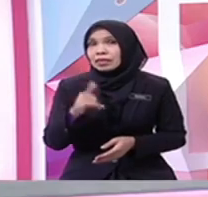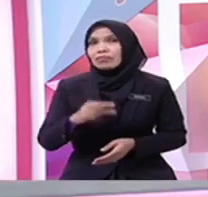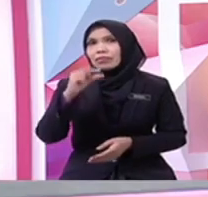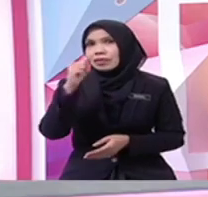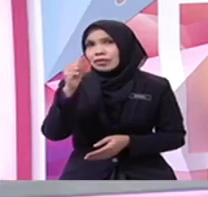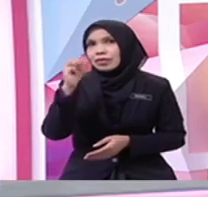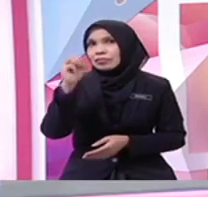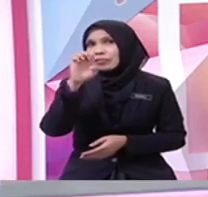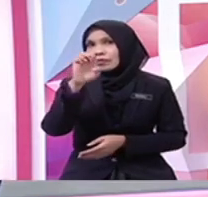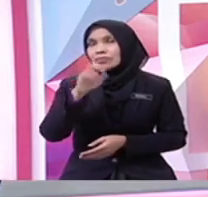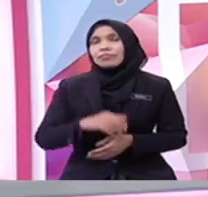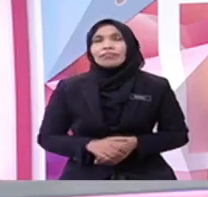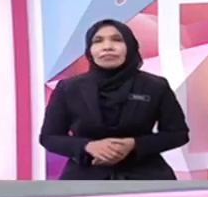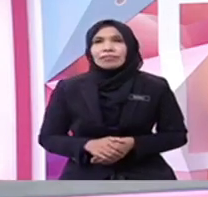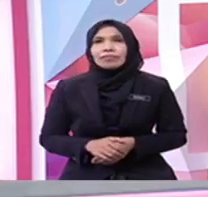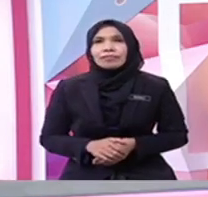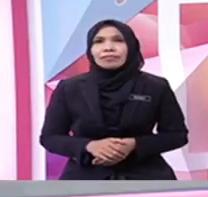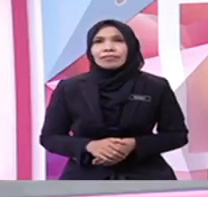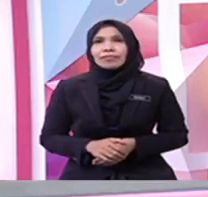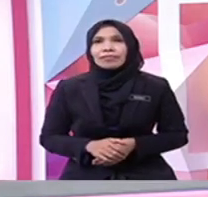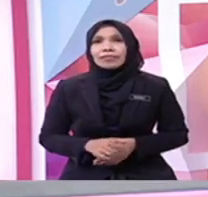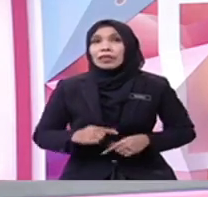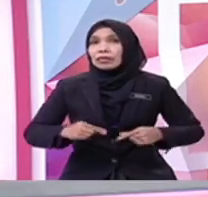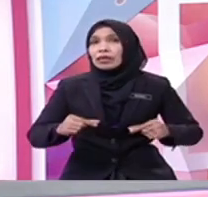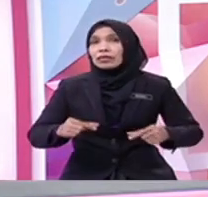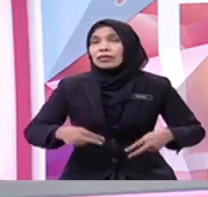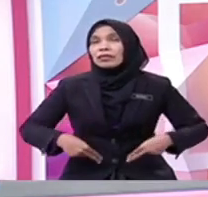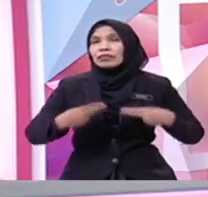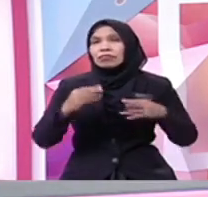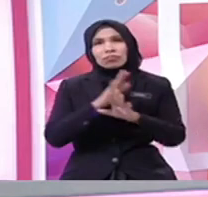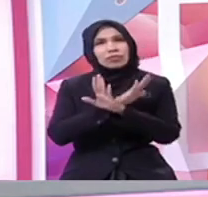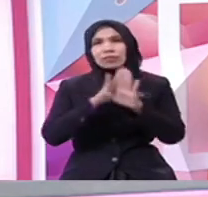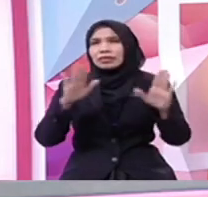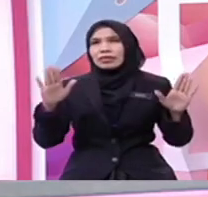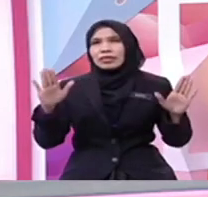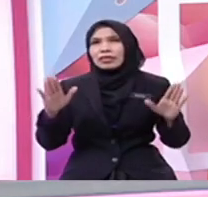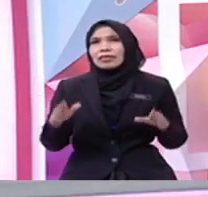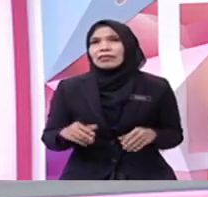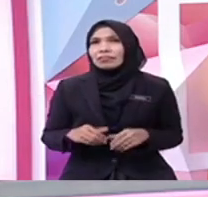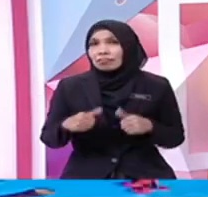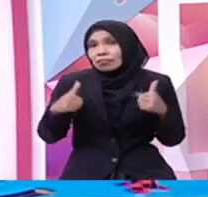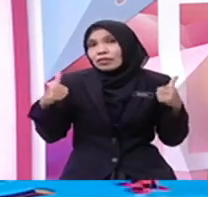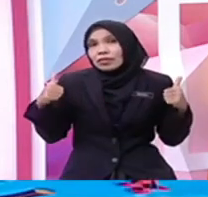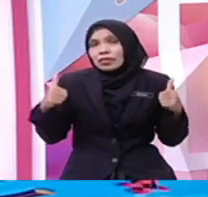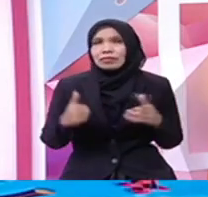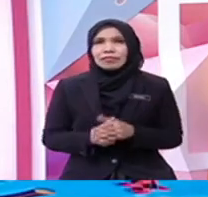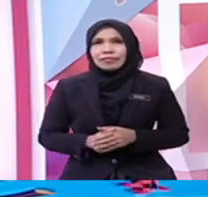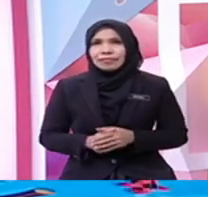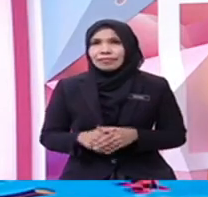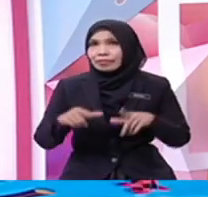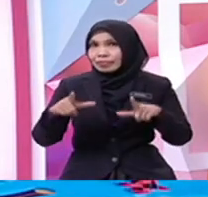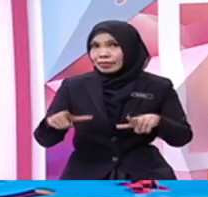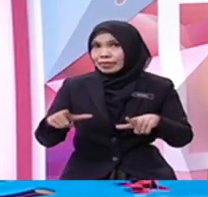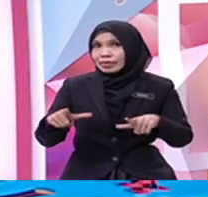lainnya adalah amalan gaya hidup yang tidak sehat sehat sehat betul tuh tetap Jika bagian